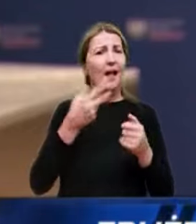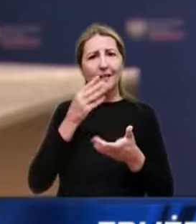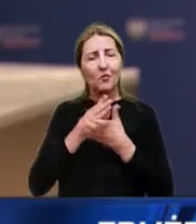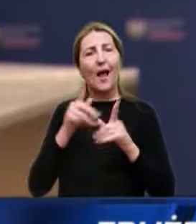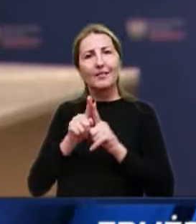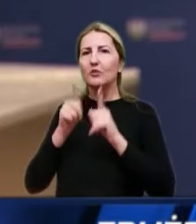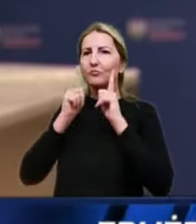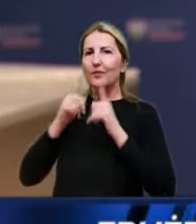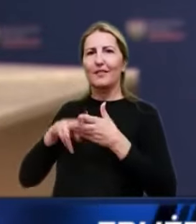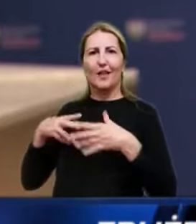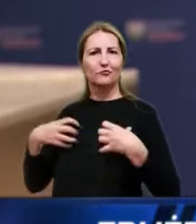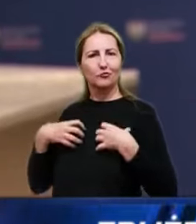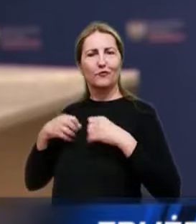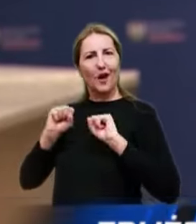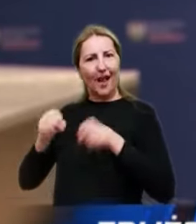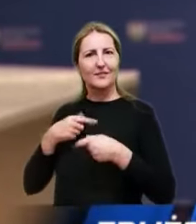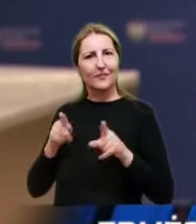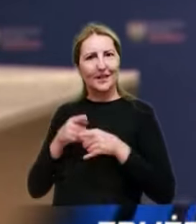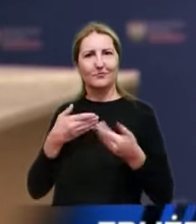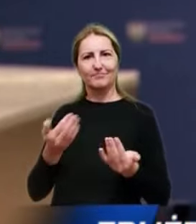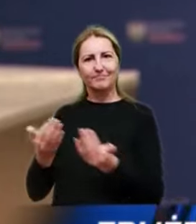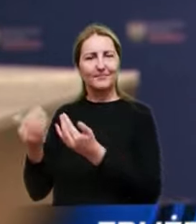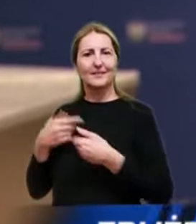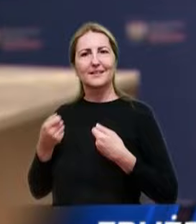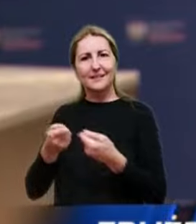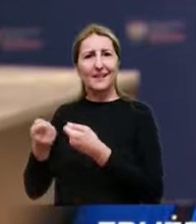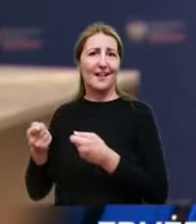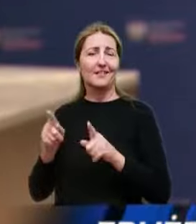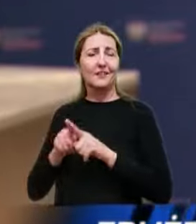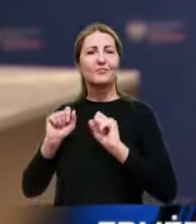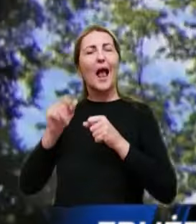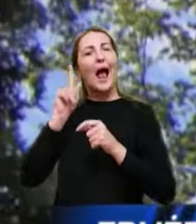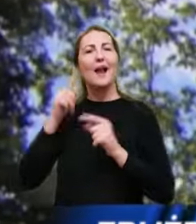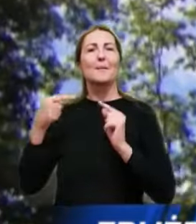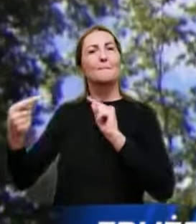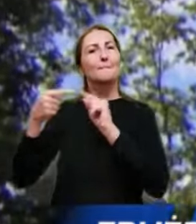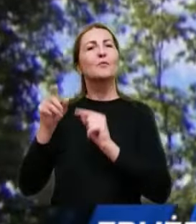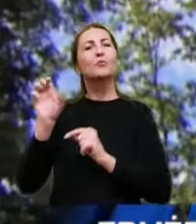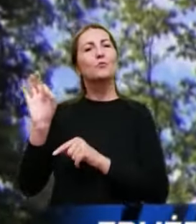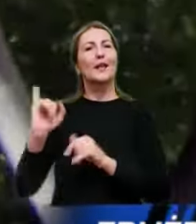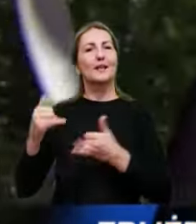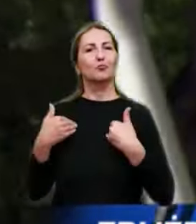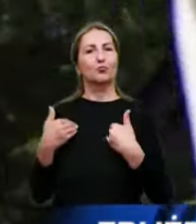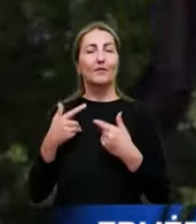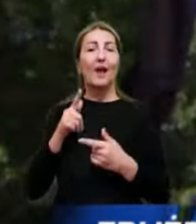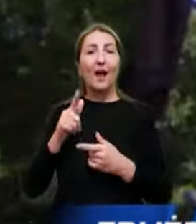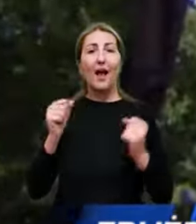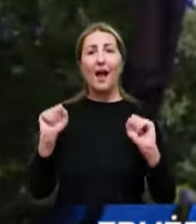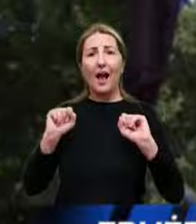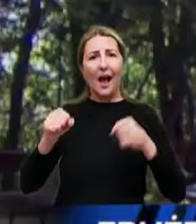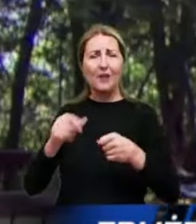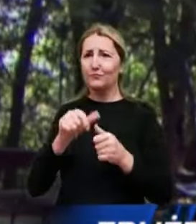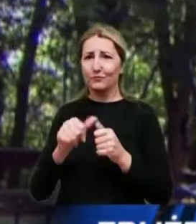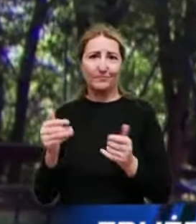tak? Czyli do aktywności fizycznej, do aktywności ruchowej, oczywiście adekwatnej do stanu zdrowia. A taka aktywność jest tak samo istotna